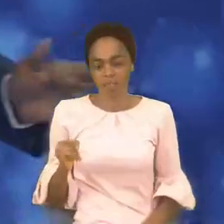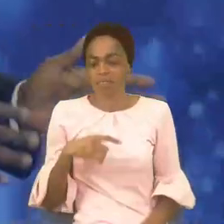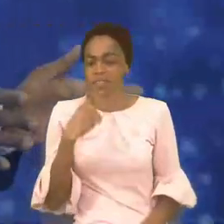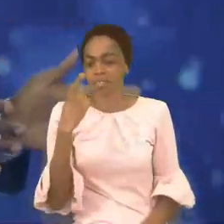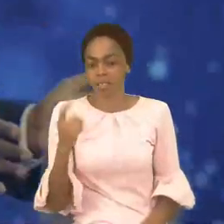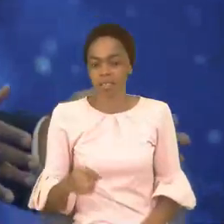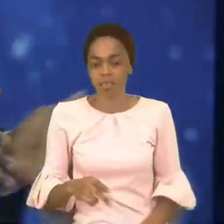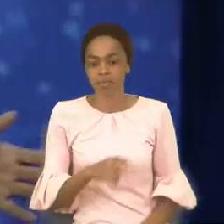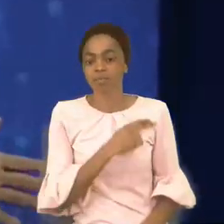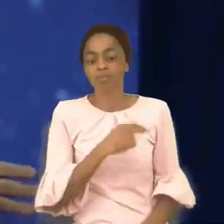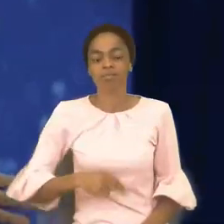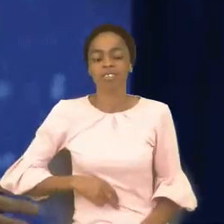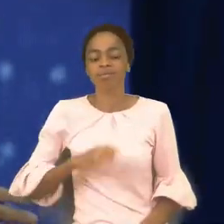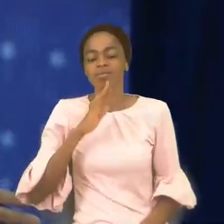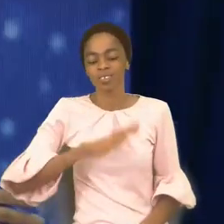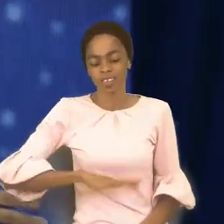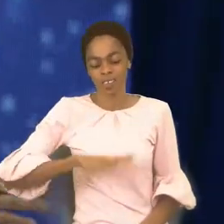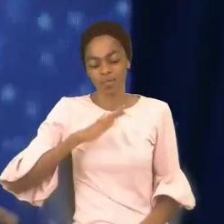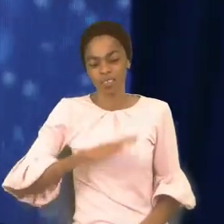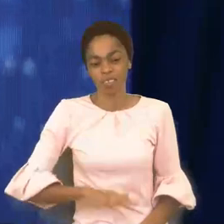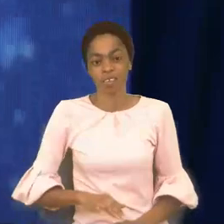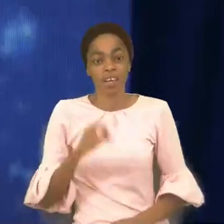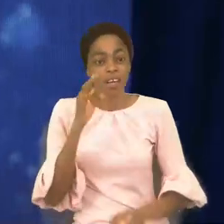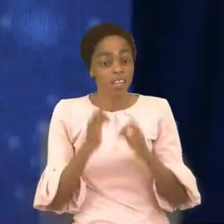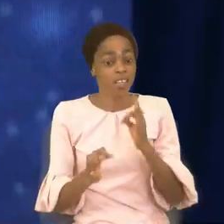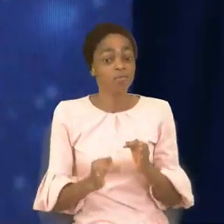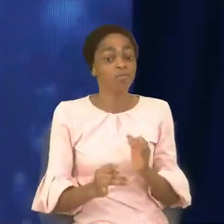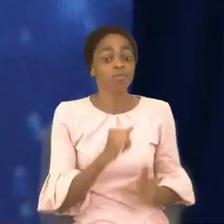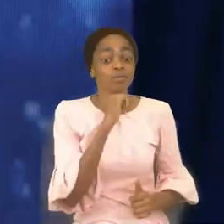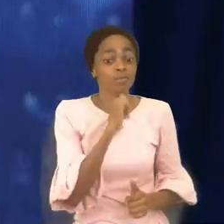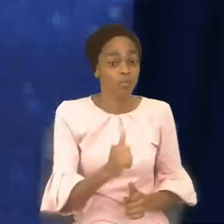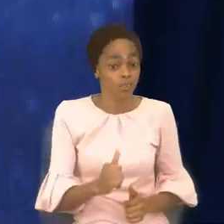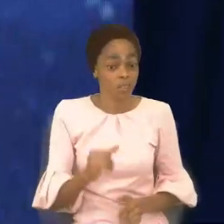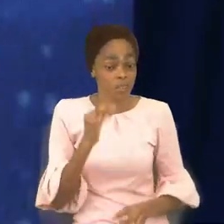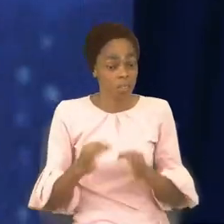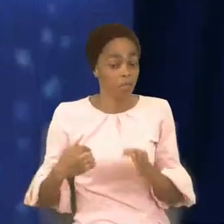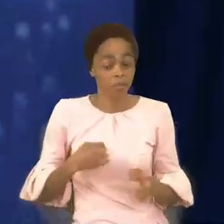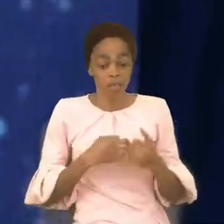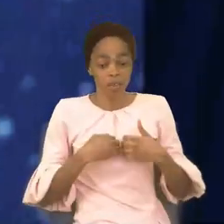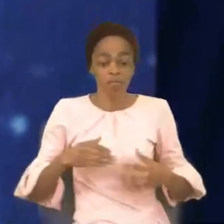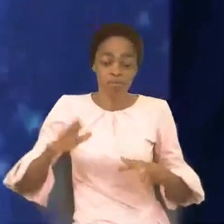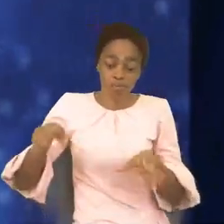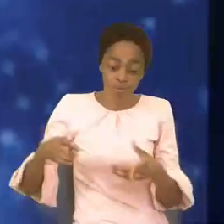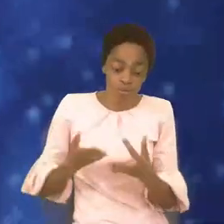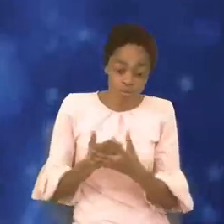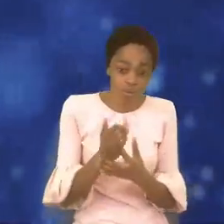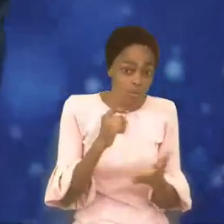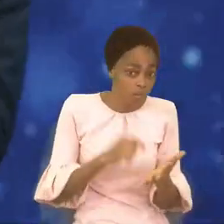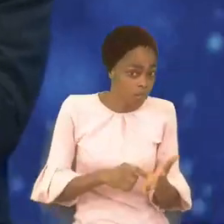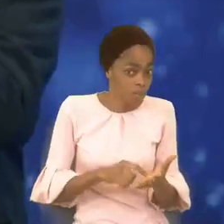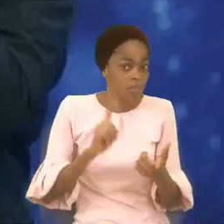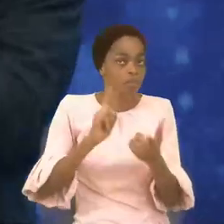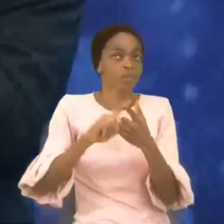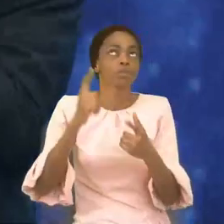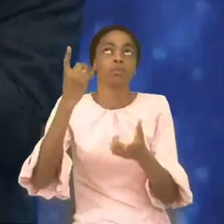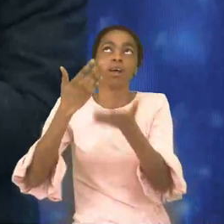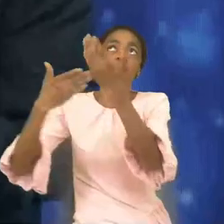Nebuchadnezzar, calme-toi. Sinon, s'il nous faut même passer par ceci pour